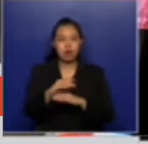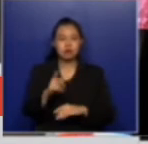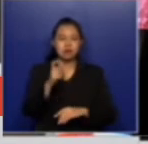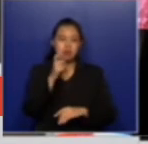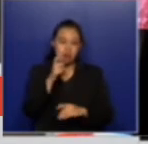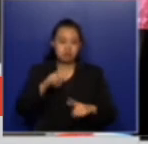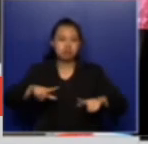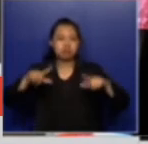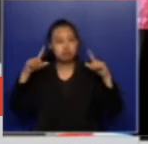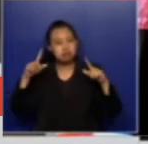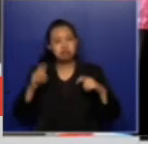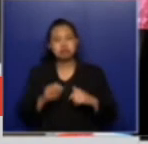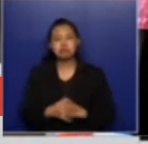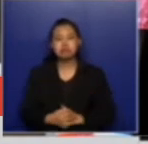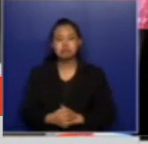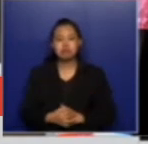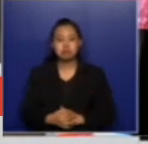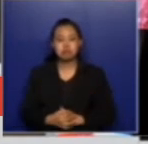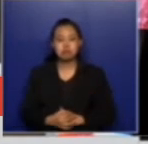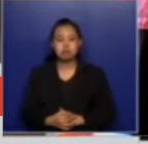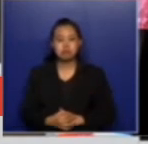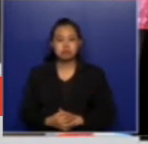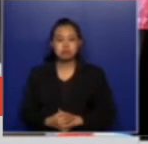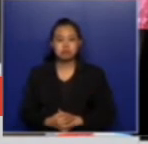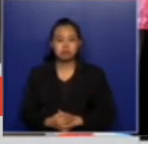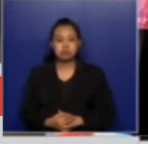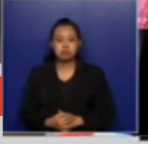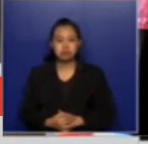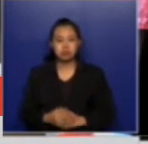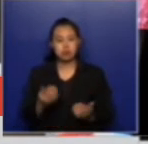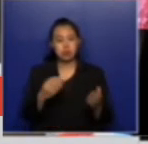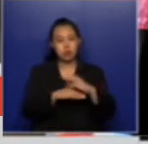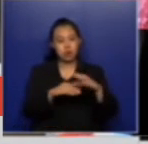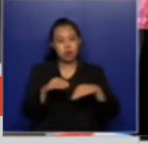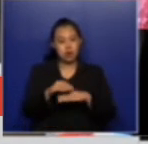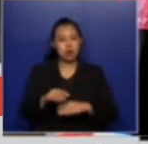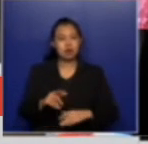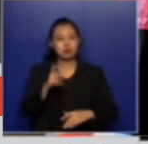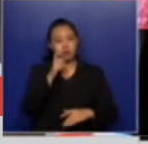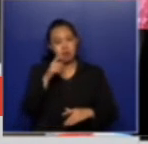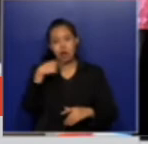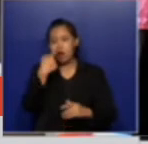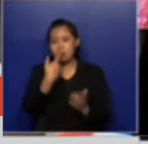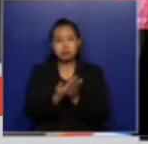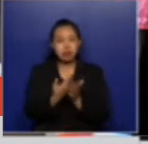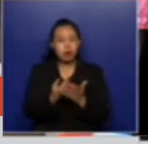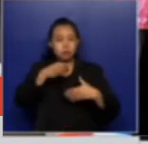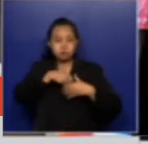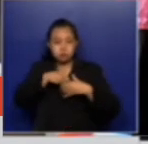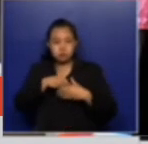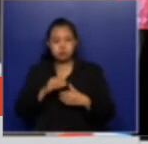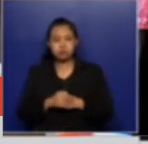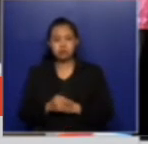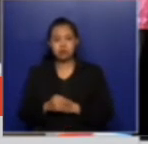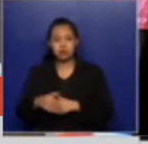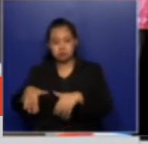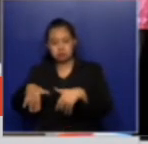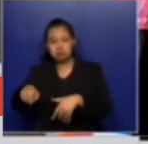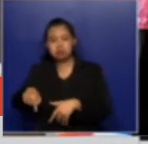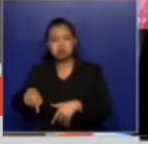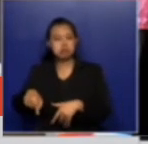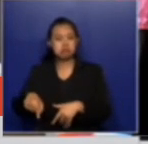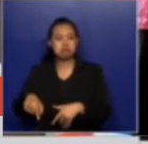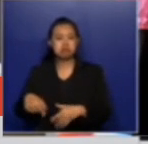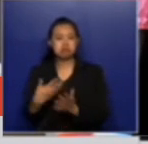ญ่ๆโครงการใหญ่ๆใครจะได้บ้างตาสีตาสายายมียายมานี่